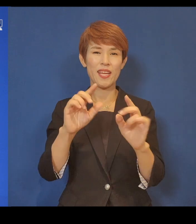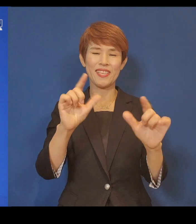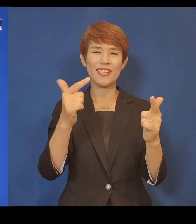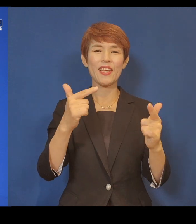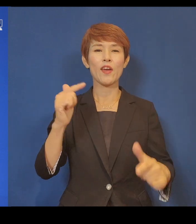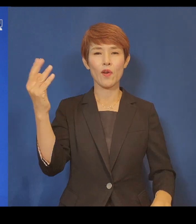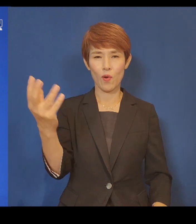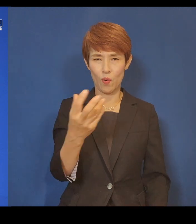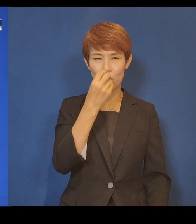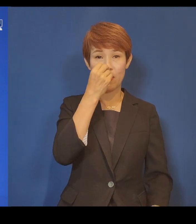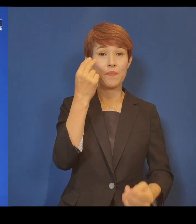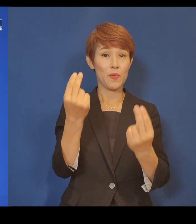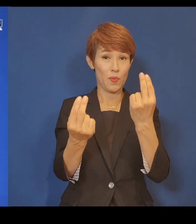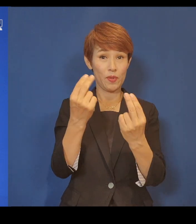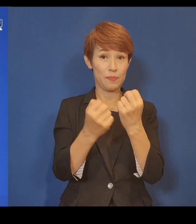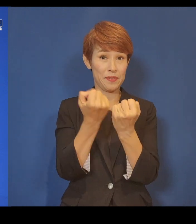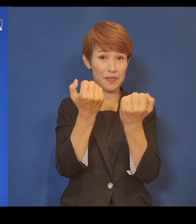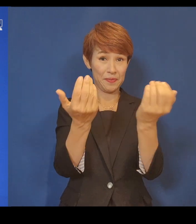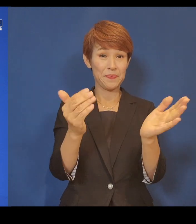쓰는데요,